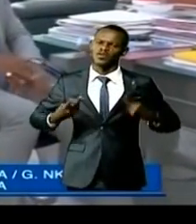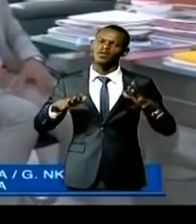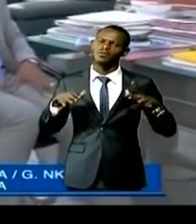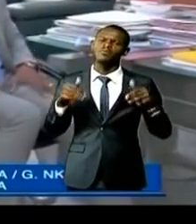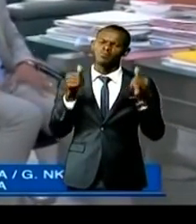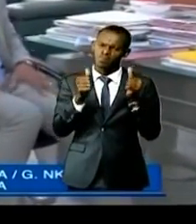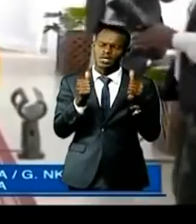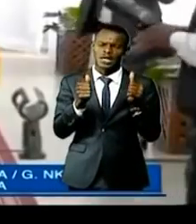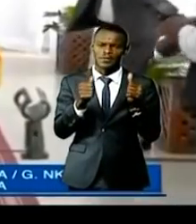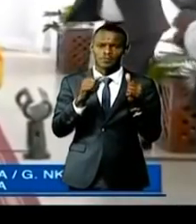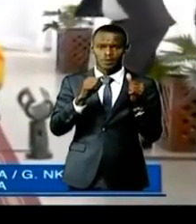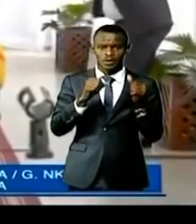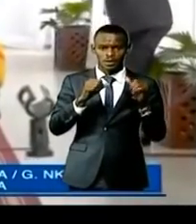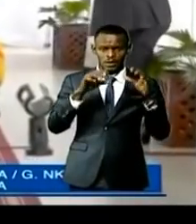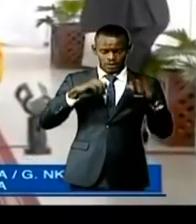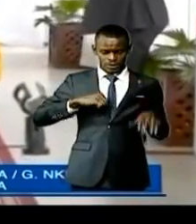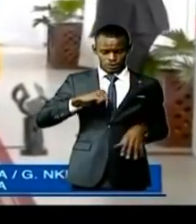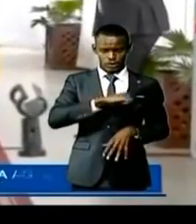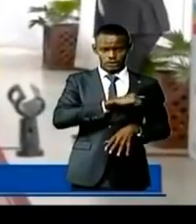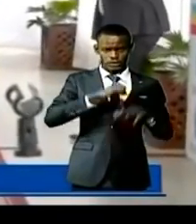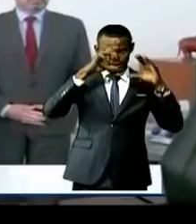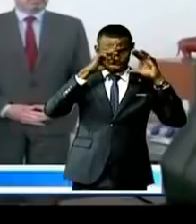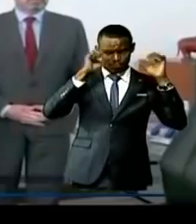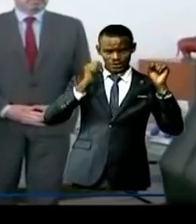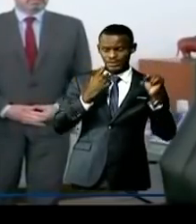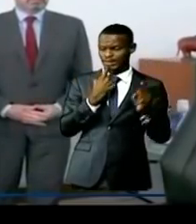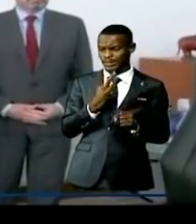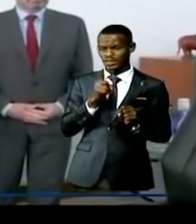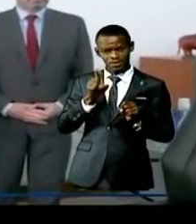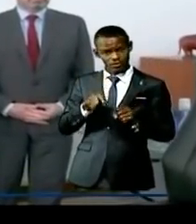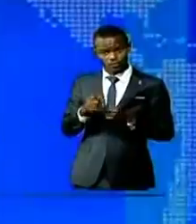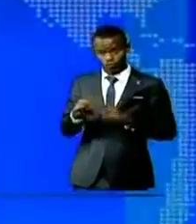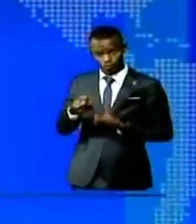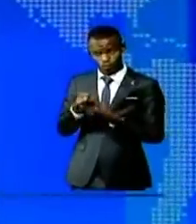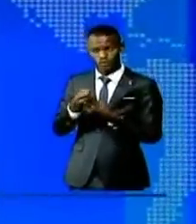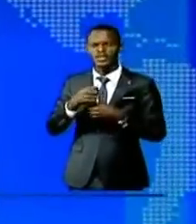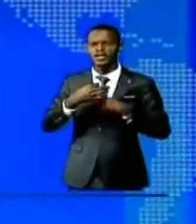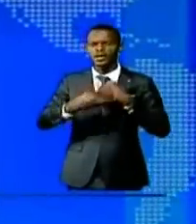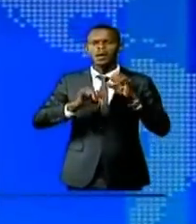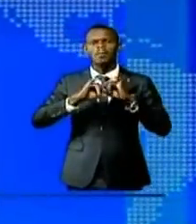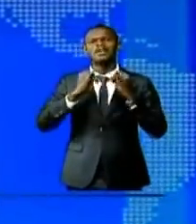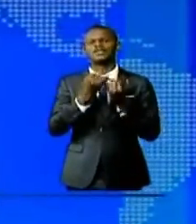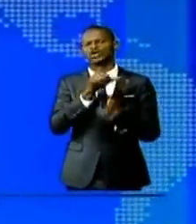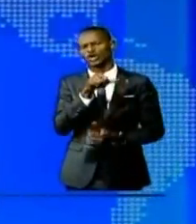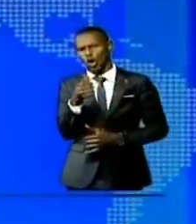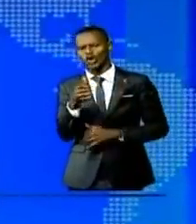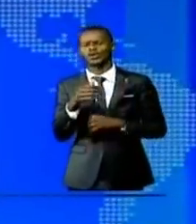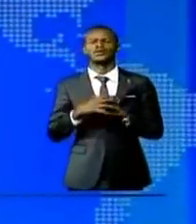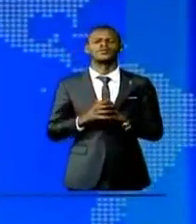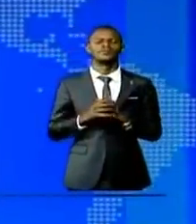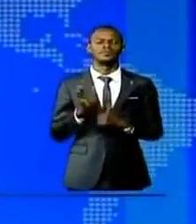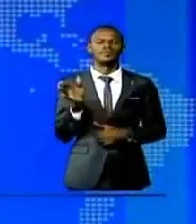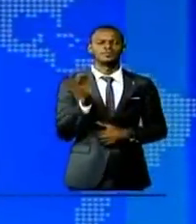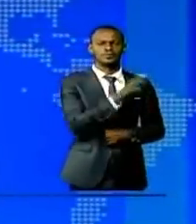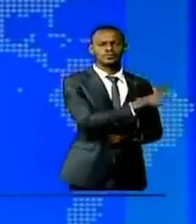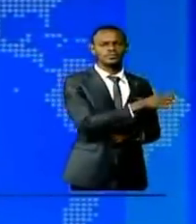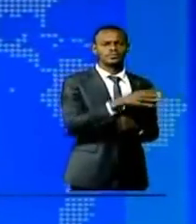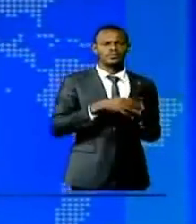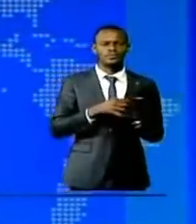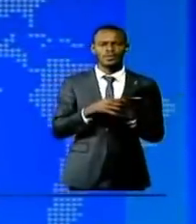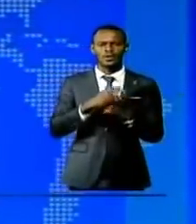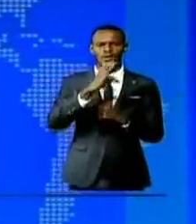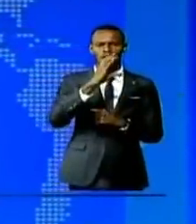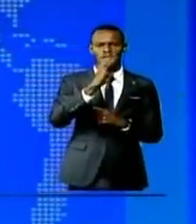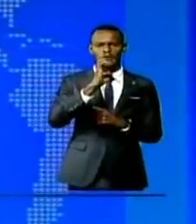le Parlement, la Cour de comptes et l'Inspection générale des finances. La Commission électorale nationale